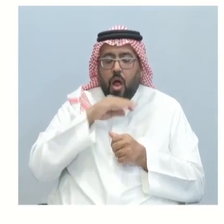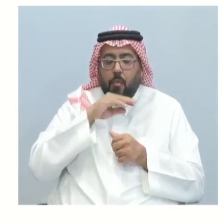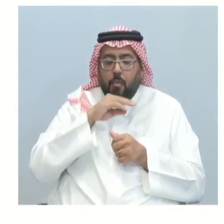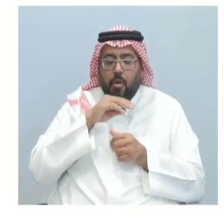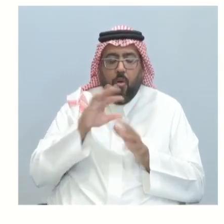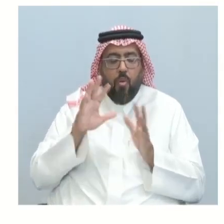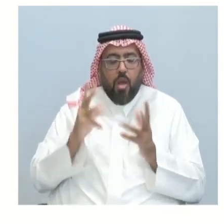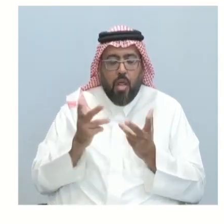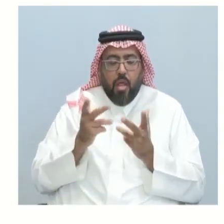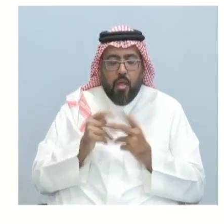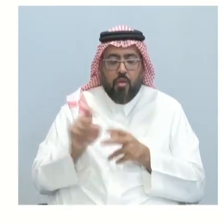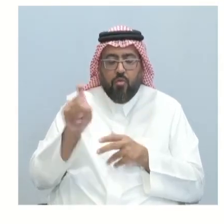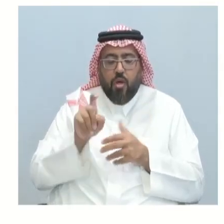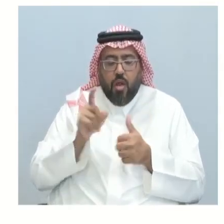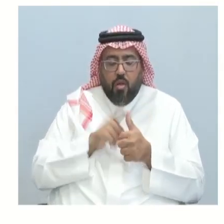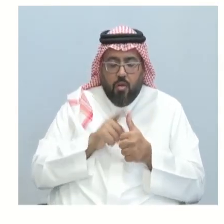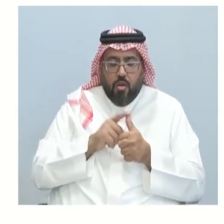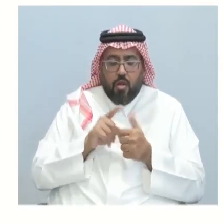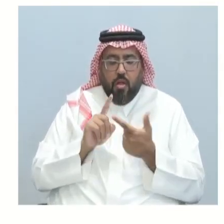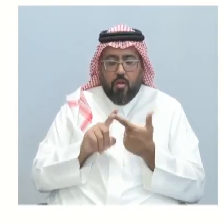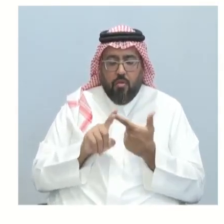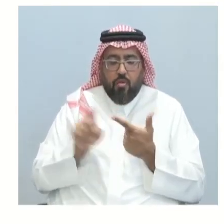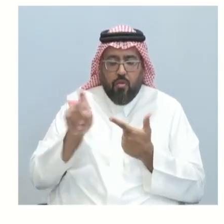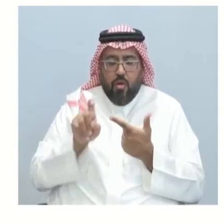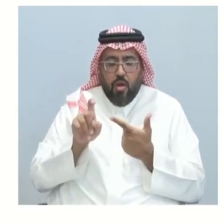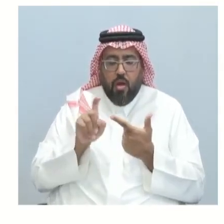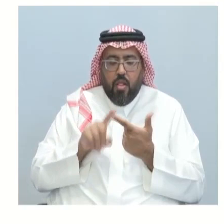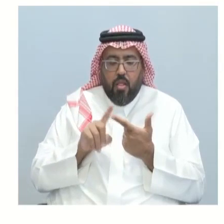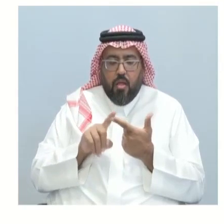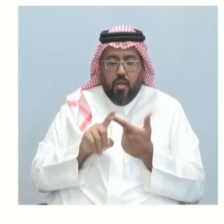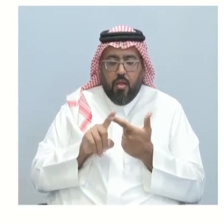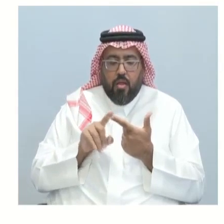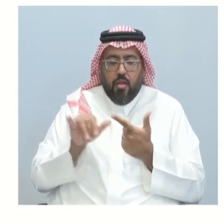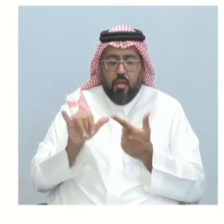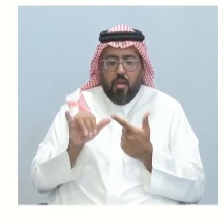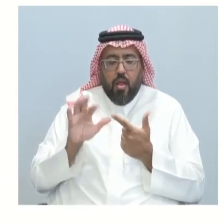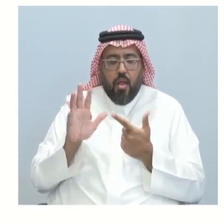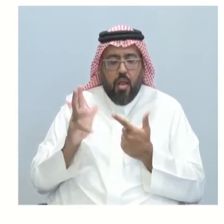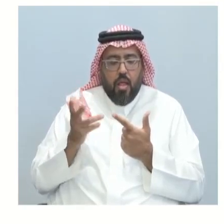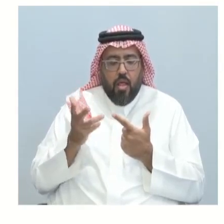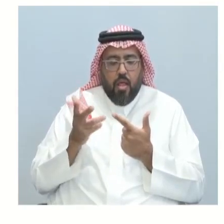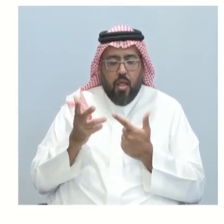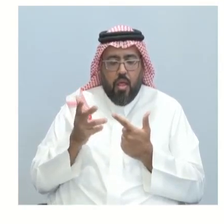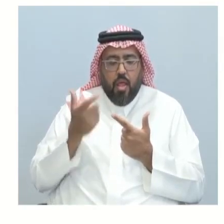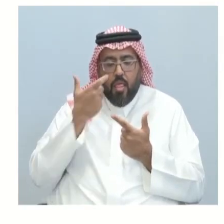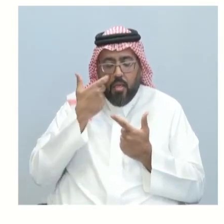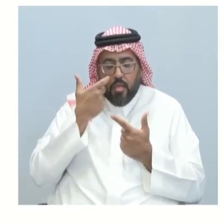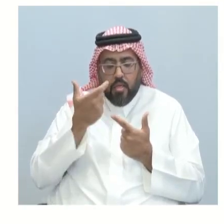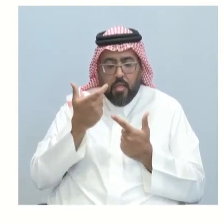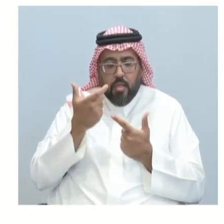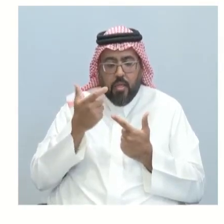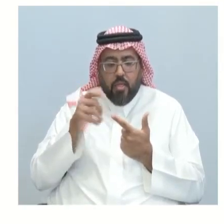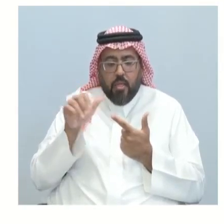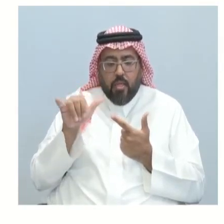يتعلق بالسؤال الاول السؤال الثاني لماذا وانتبهوا جيدا